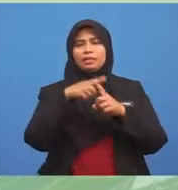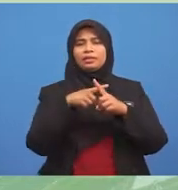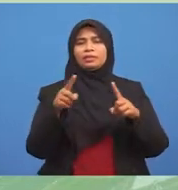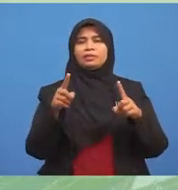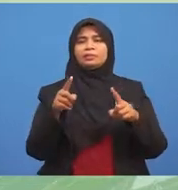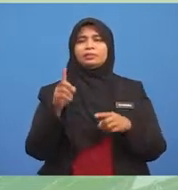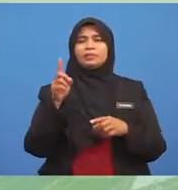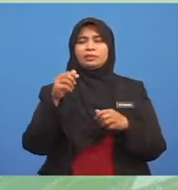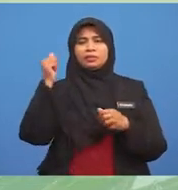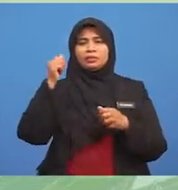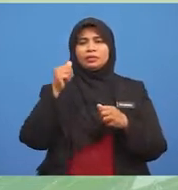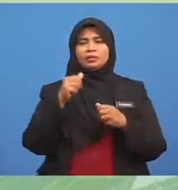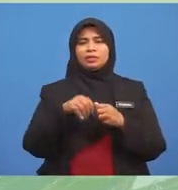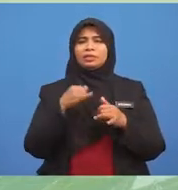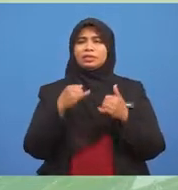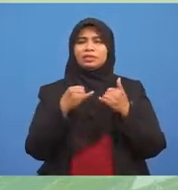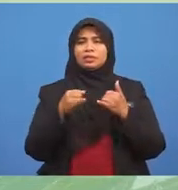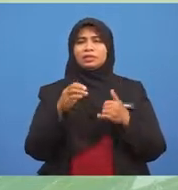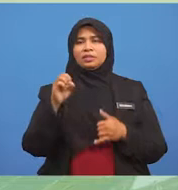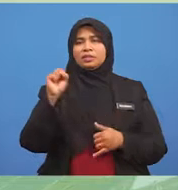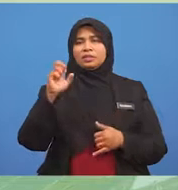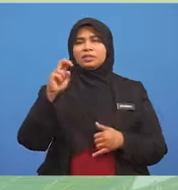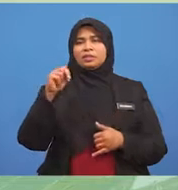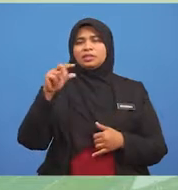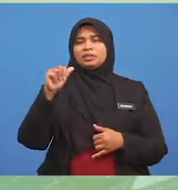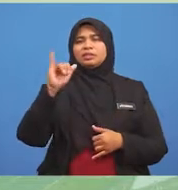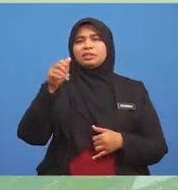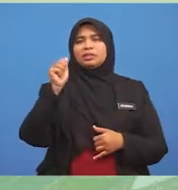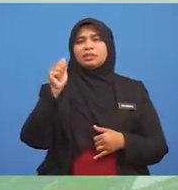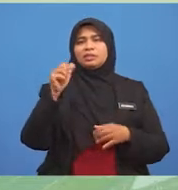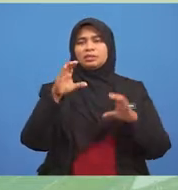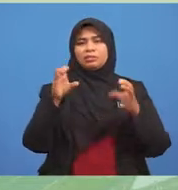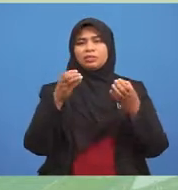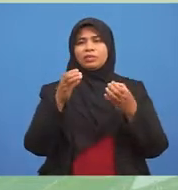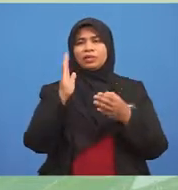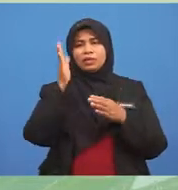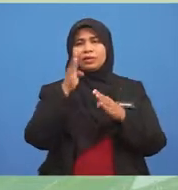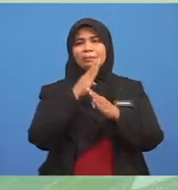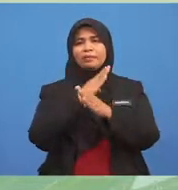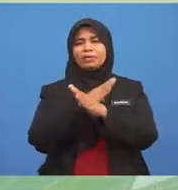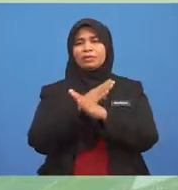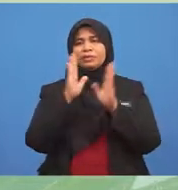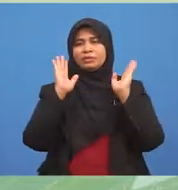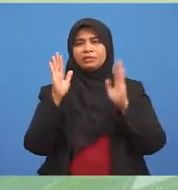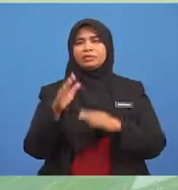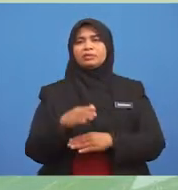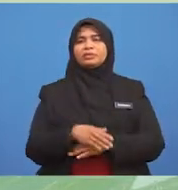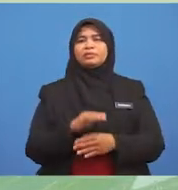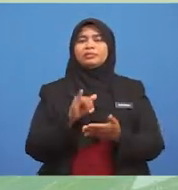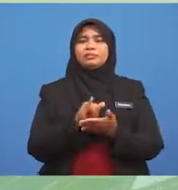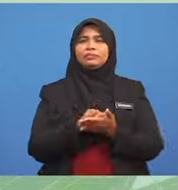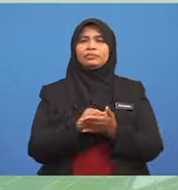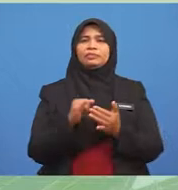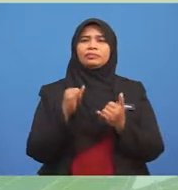harus diingat, jika disengajakan percakapan itu akan membatalkan solat ya murid-murid. Dan